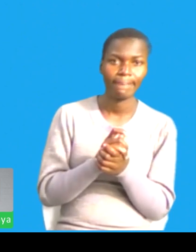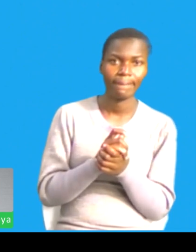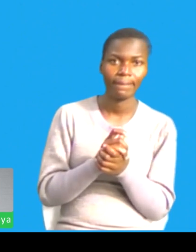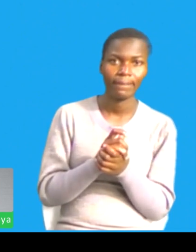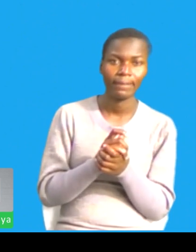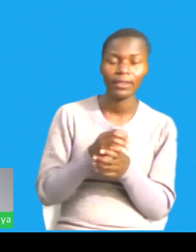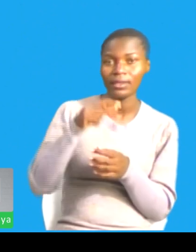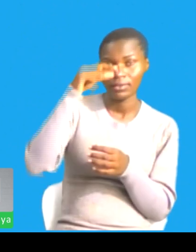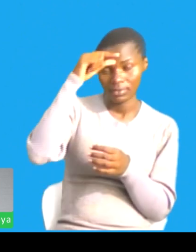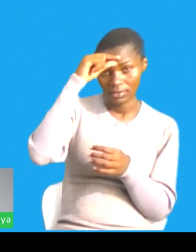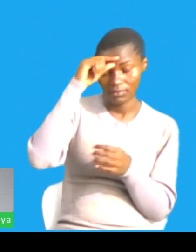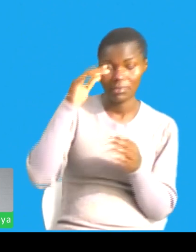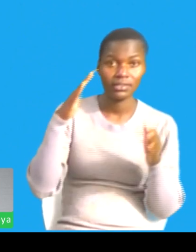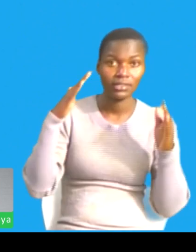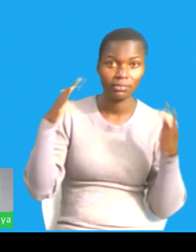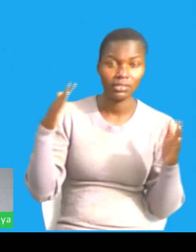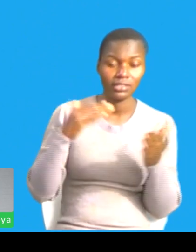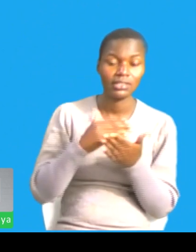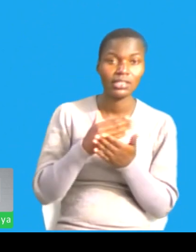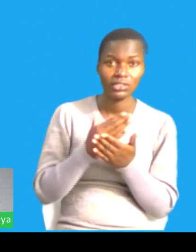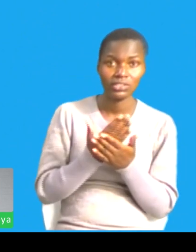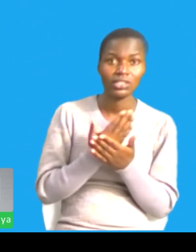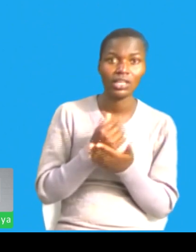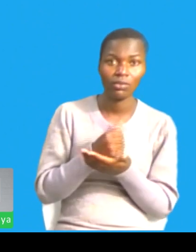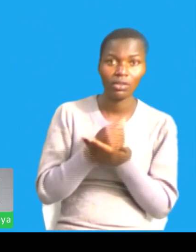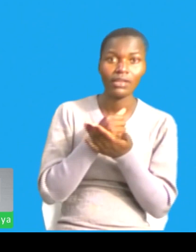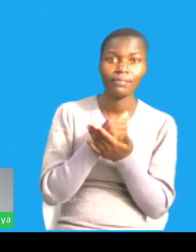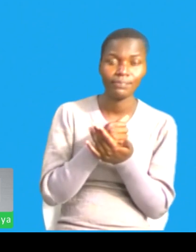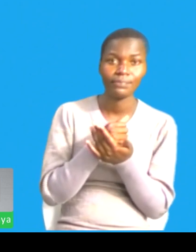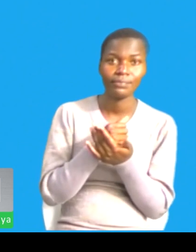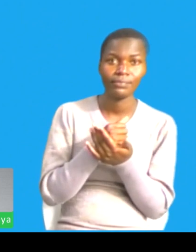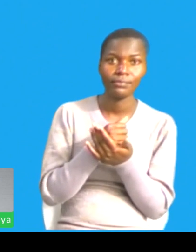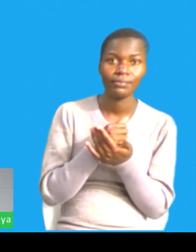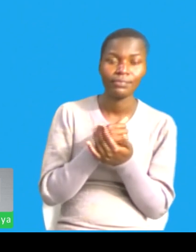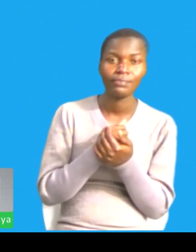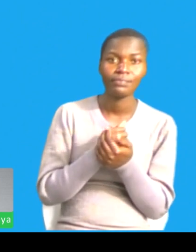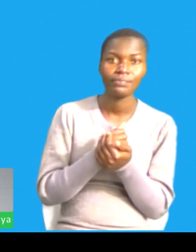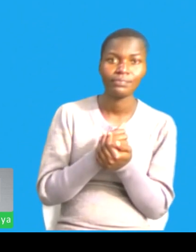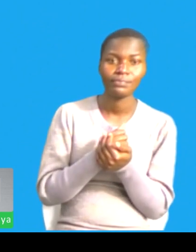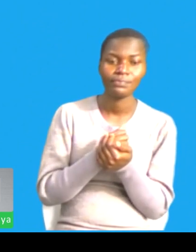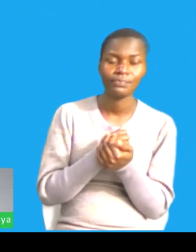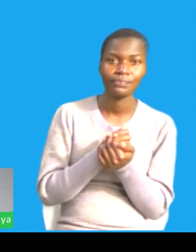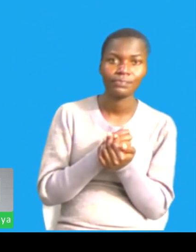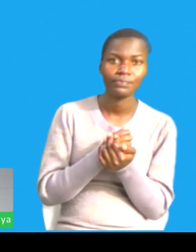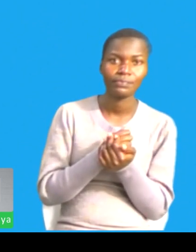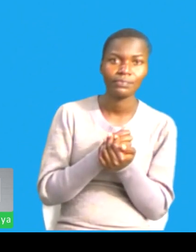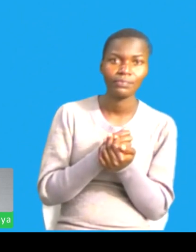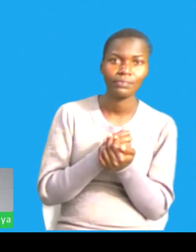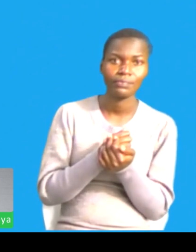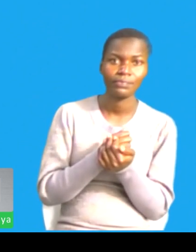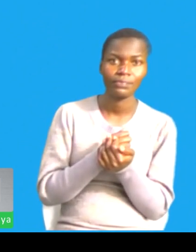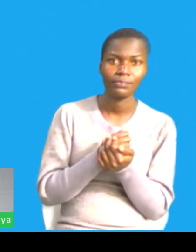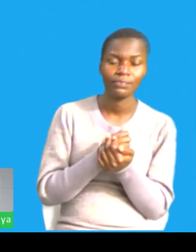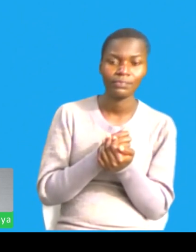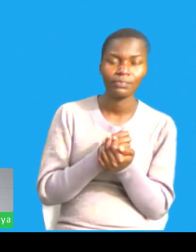the government is the biggest shareholder, they said. Hata ni 100% vile tumesikia. Right. Kwa hivyo